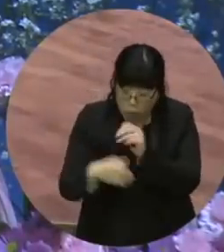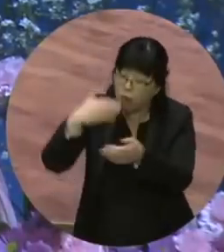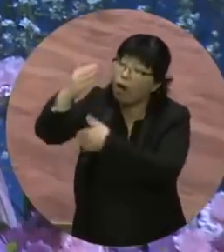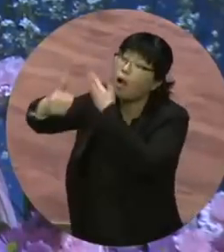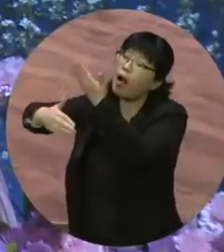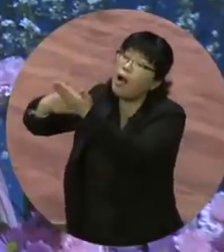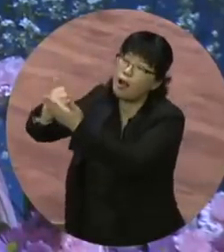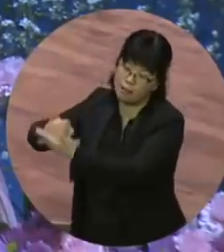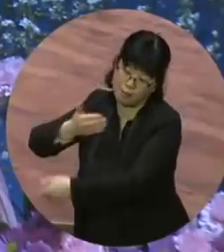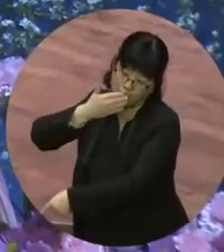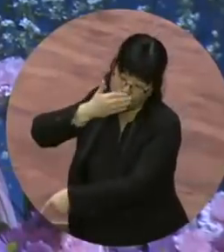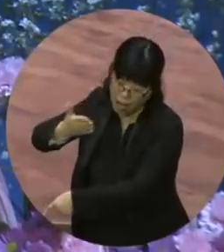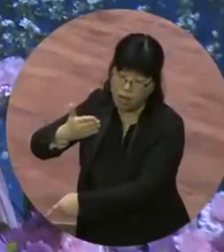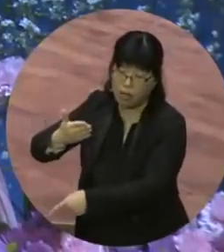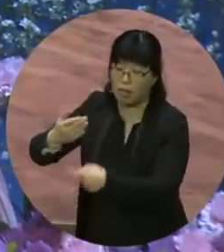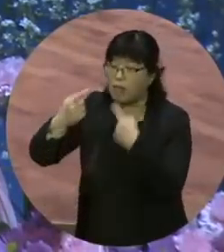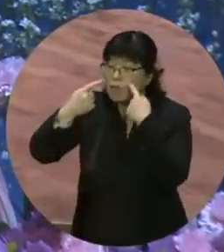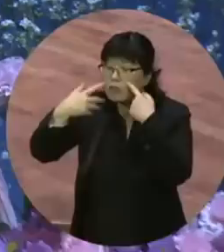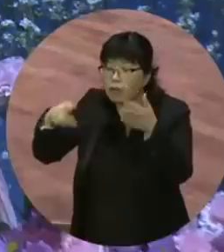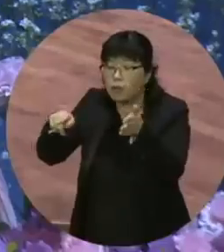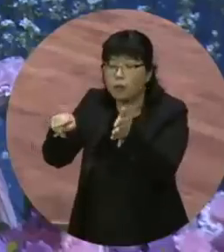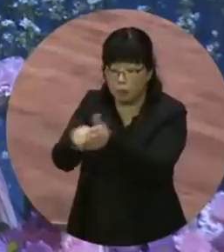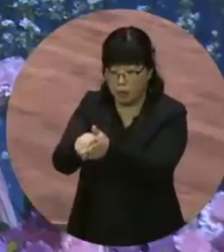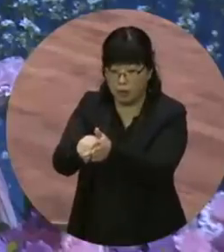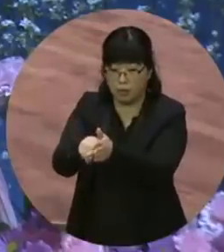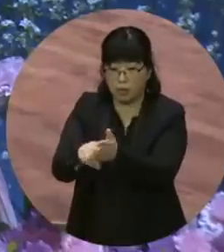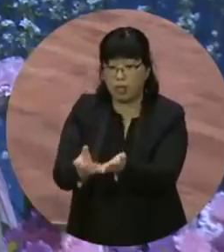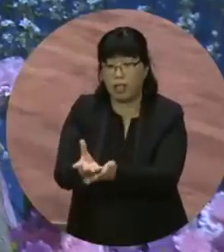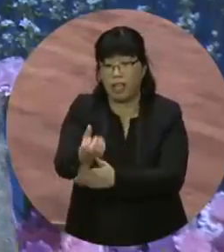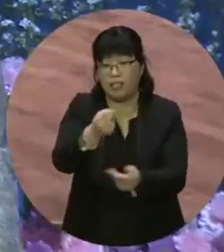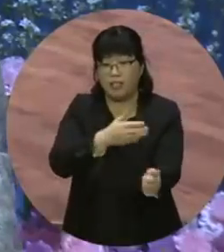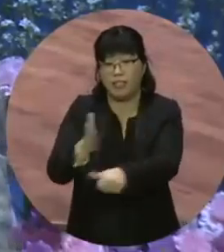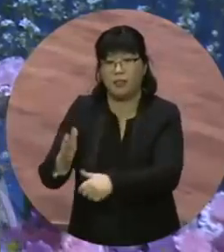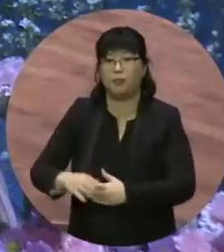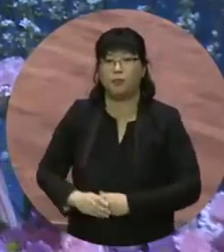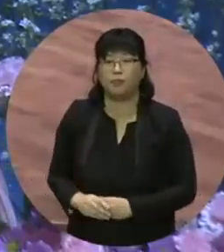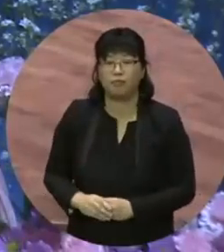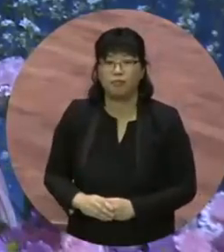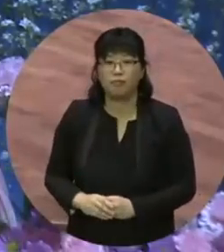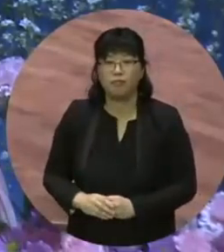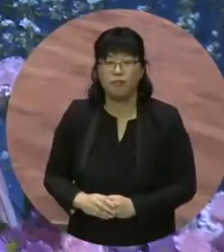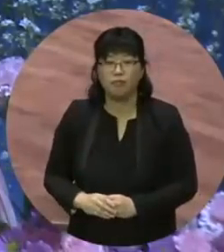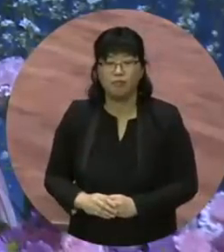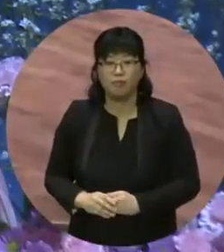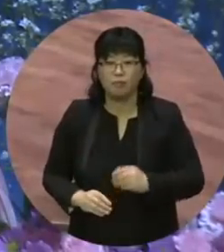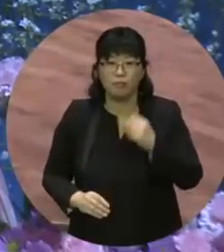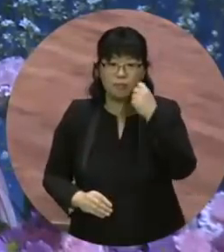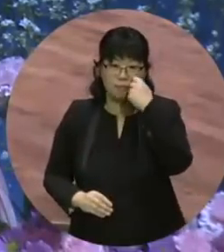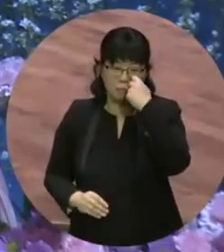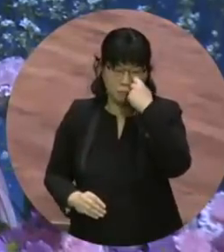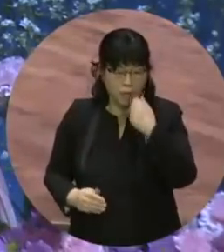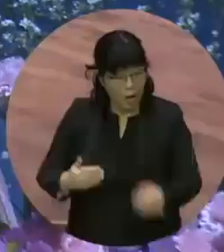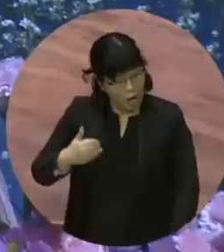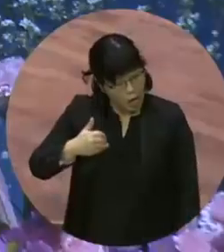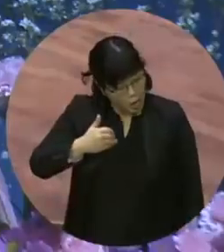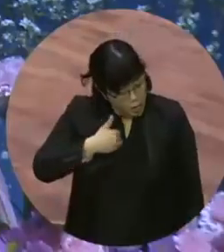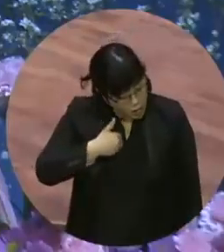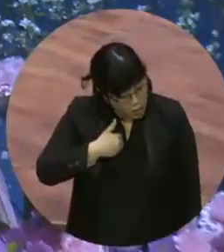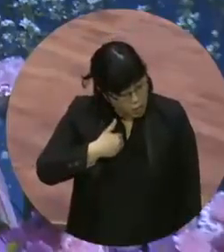이걸 처음 해야 신앙생활 맛이 나지. 아, 하나님이 하셨구나. 모질이는